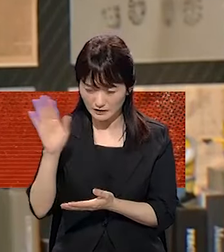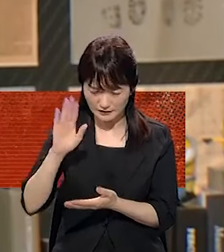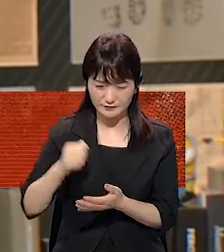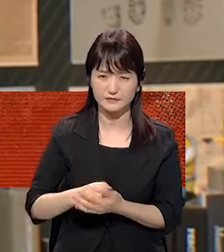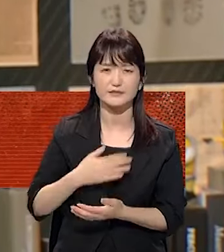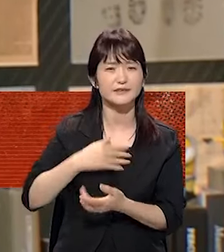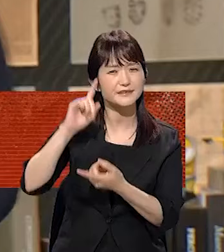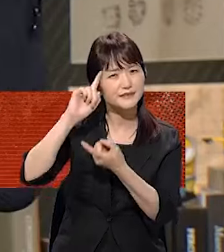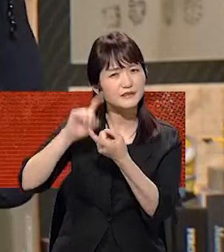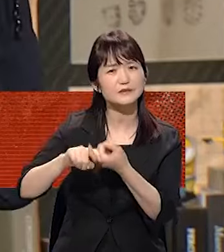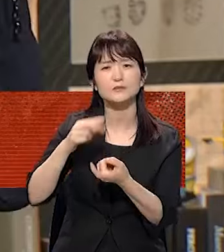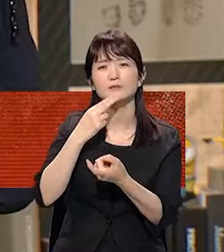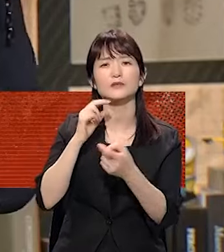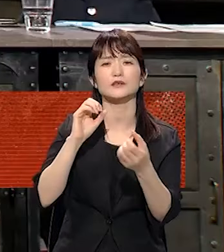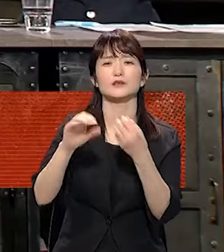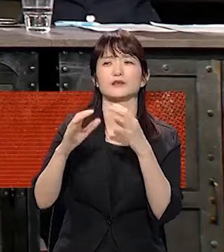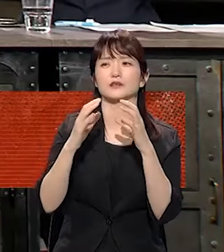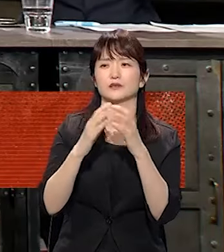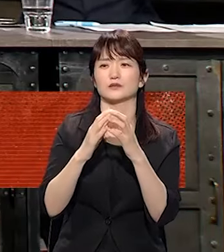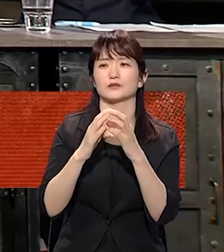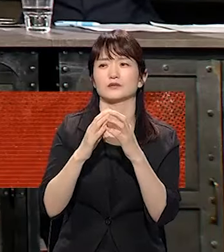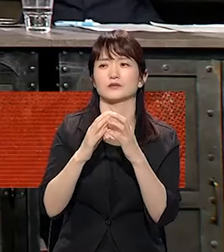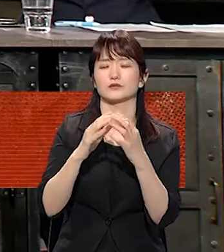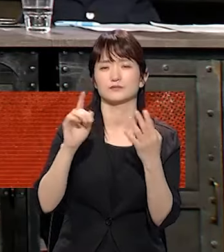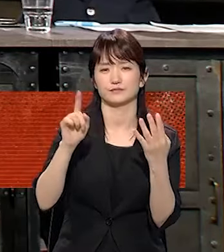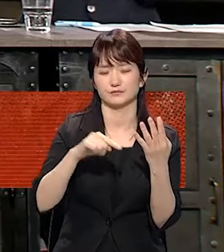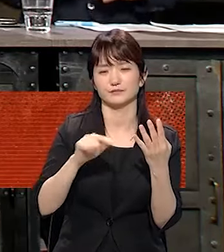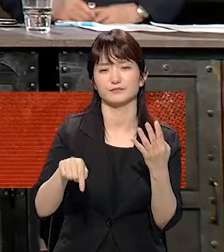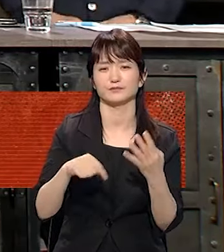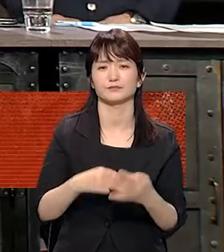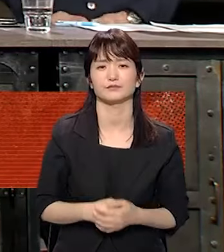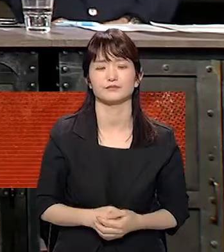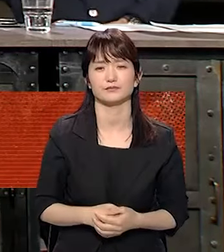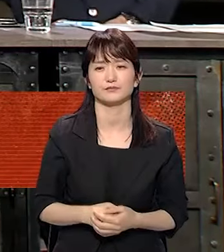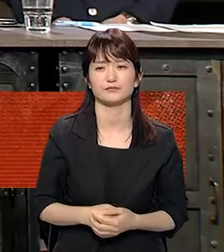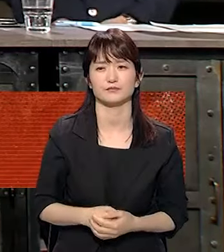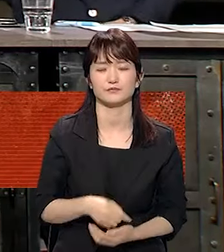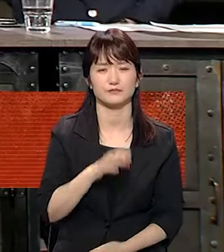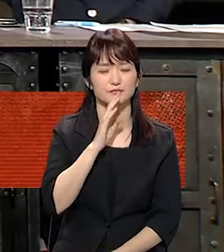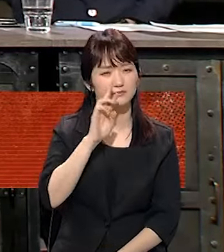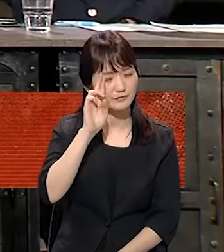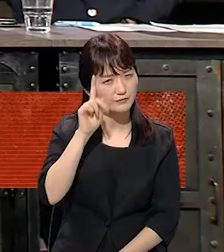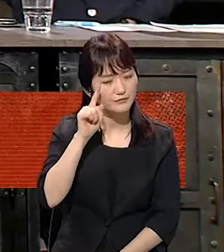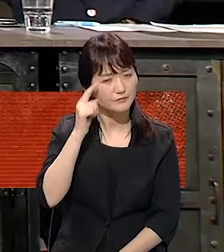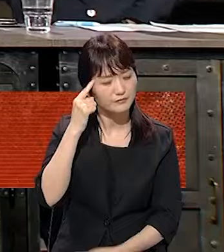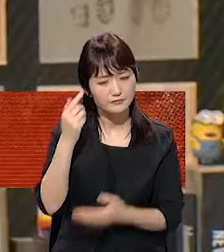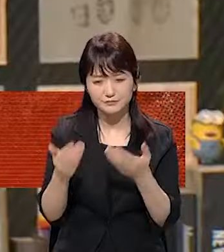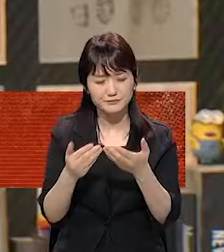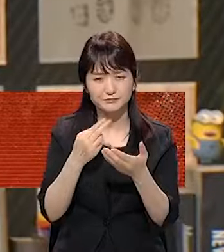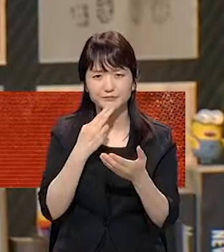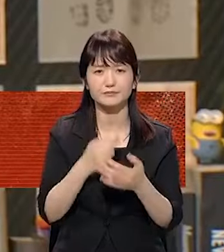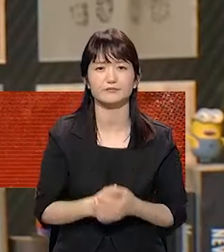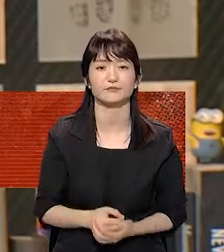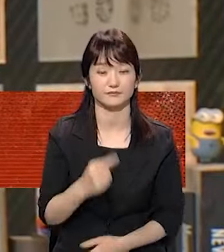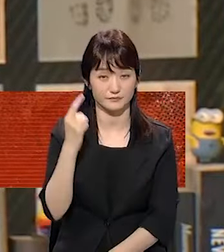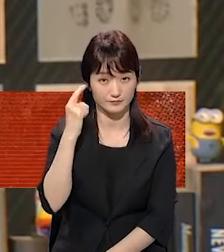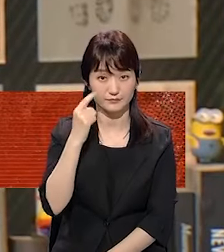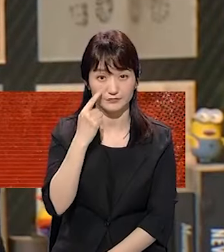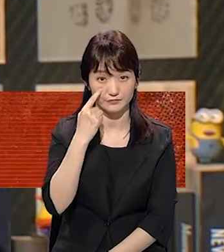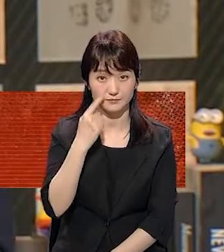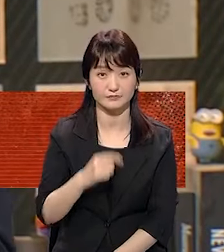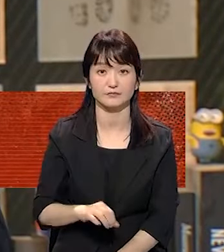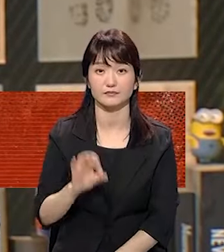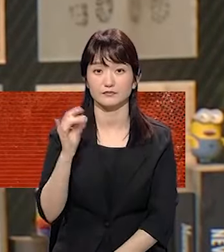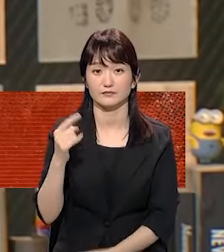관심 없다 동그라미 그렇습니다 이거 뭐 뭐 옳고 그름을 판단할 여지가 있을까 싶지만 그래도 들어보세요 다음 외